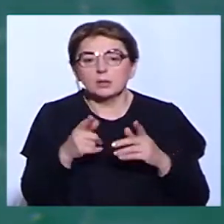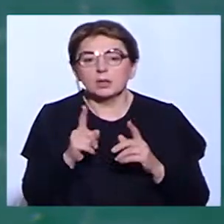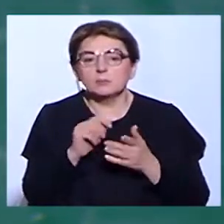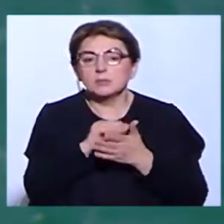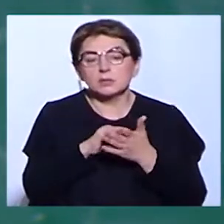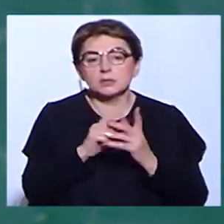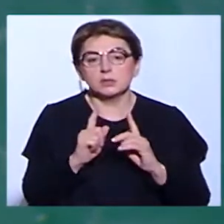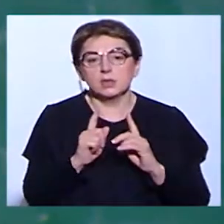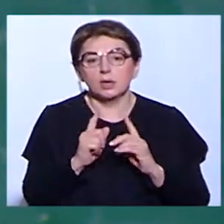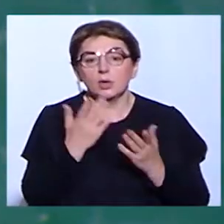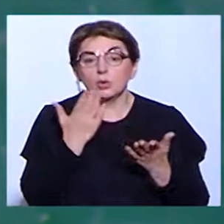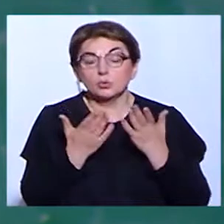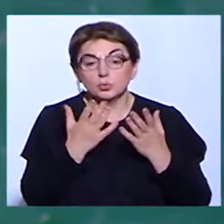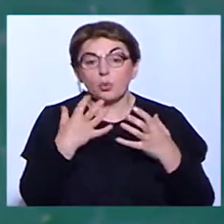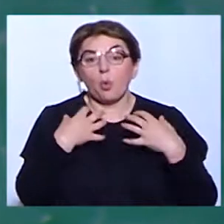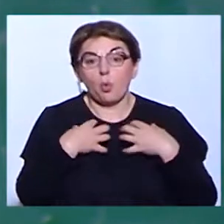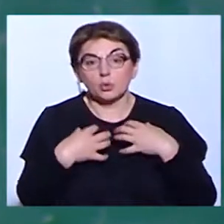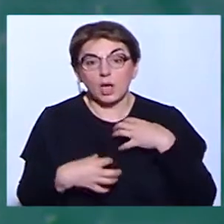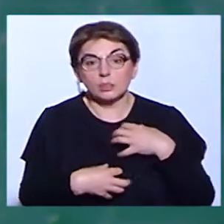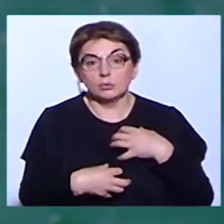Ხოლო თუ ორგანო